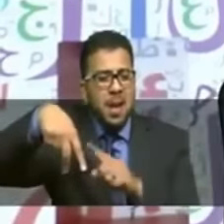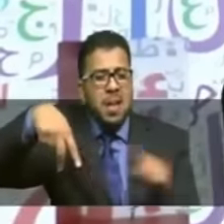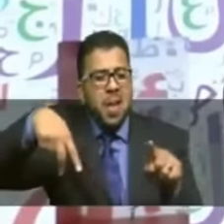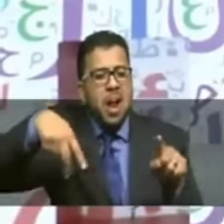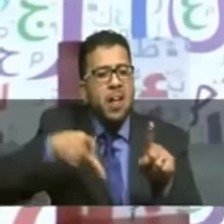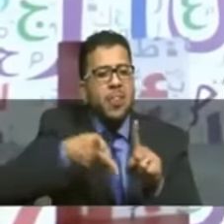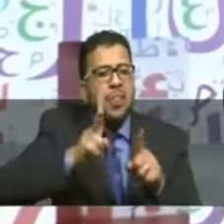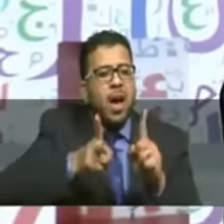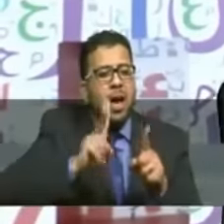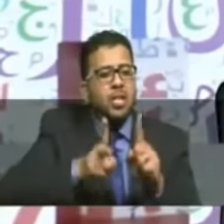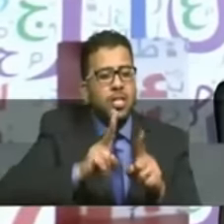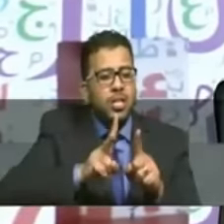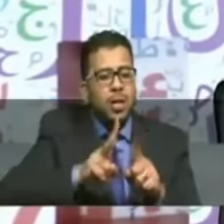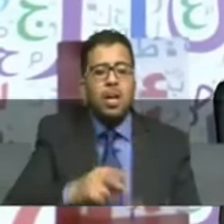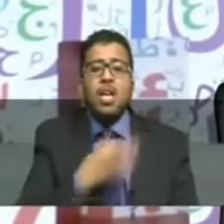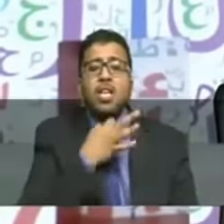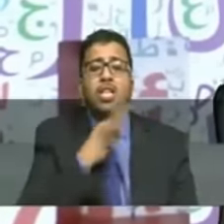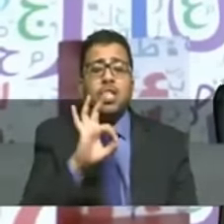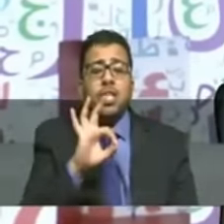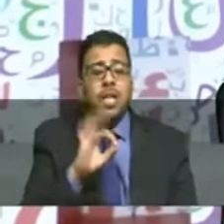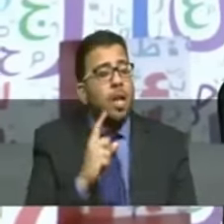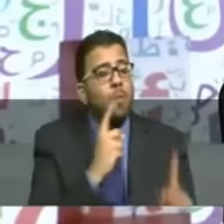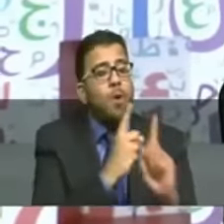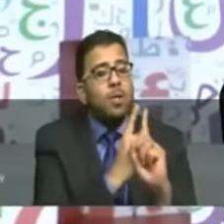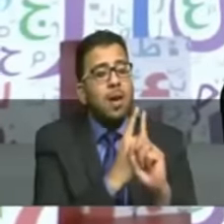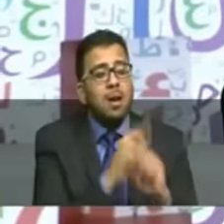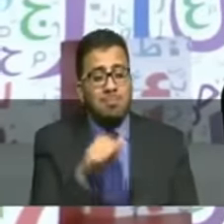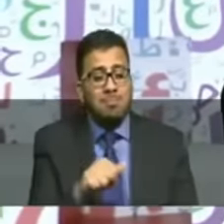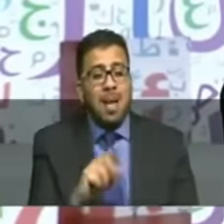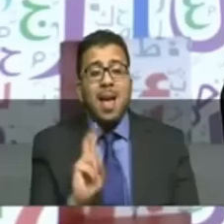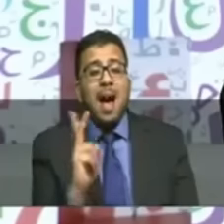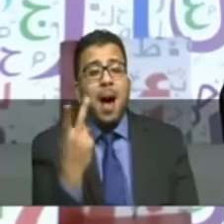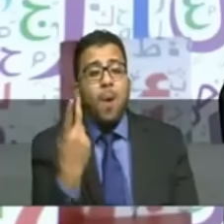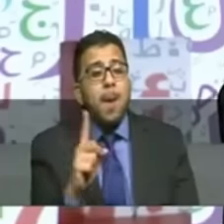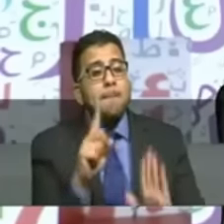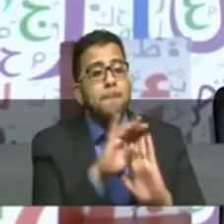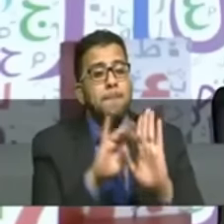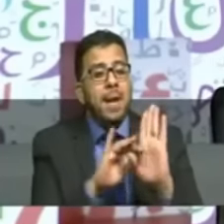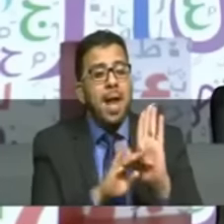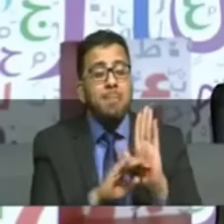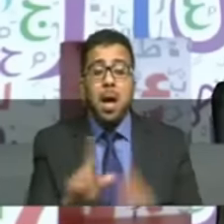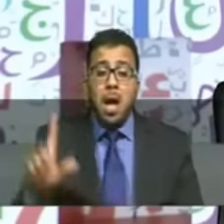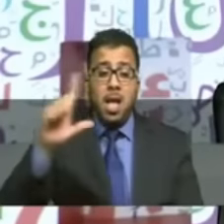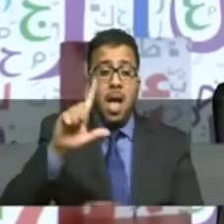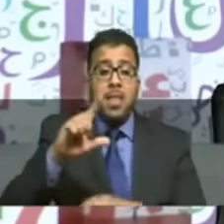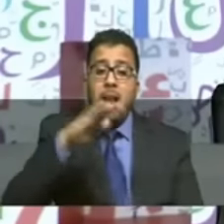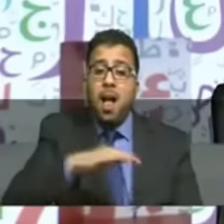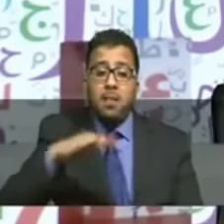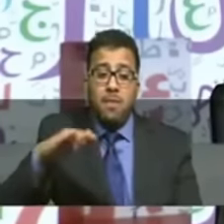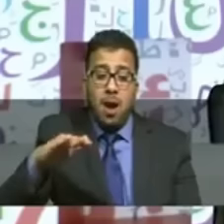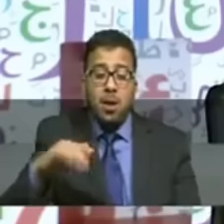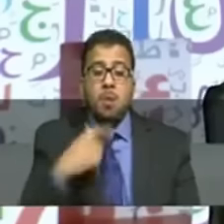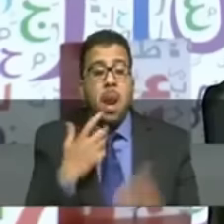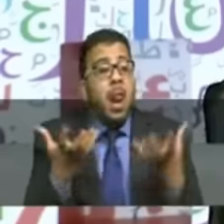سنة. الجديد في ملتقانا السنة أنه حولنا الملتقى إلى برنامج قيادي للأطفال، بحيث نقدر